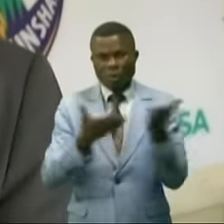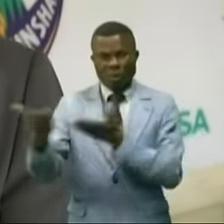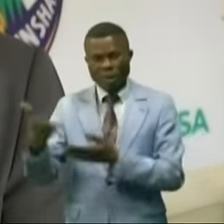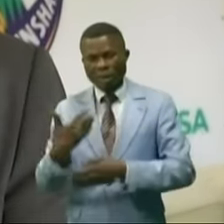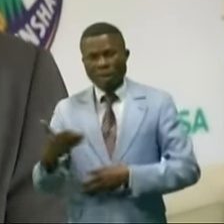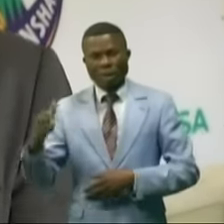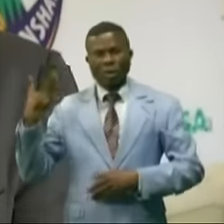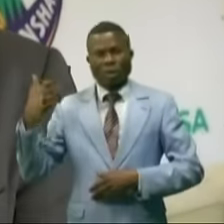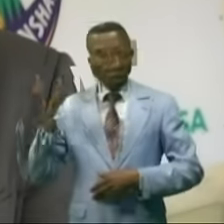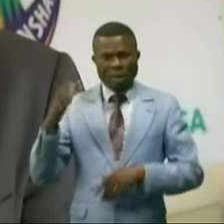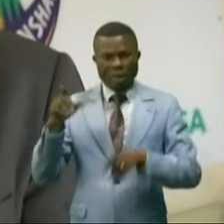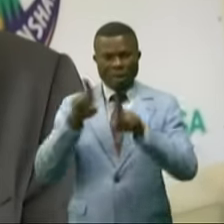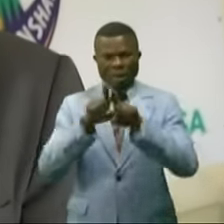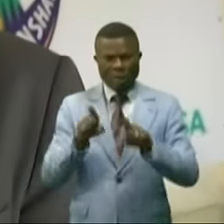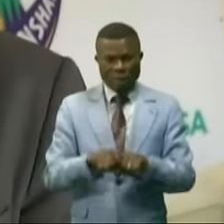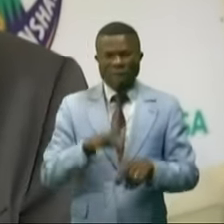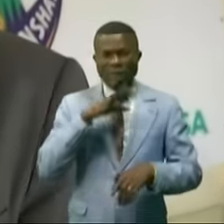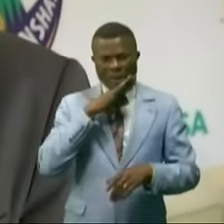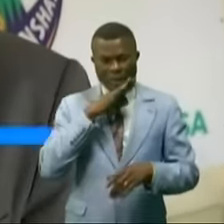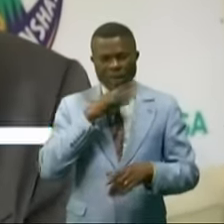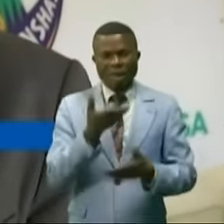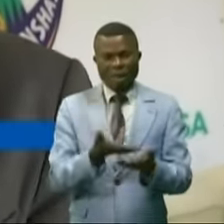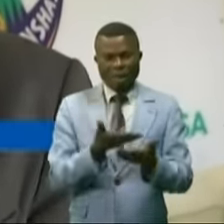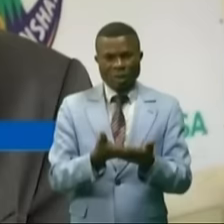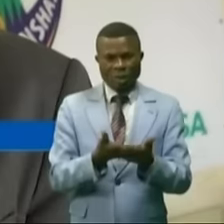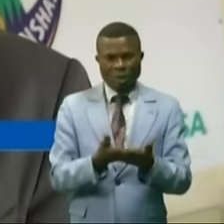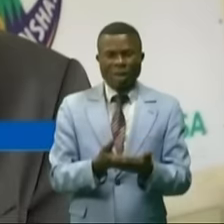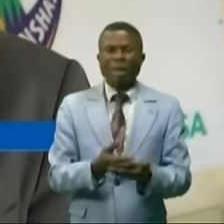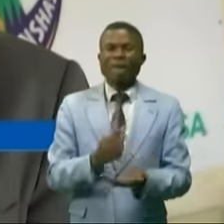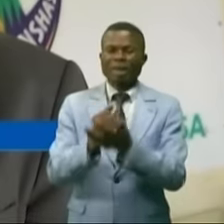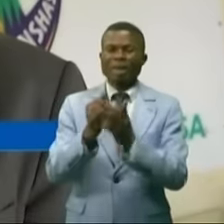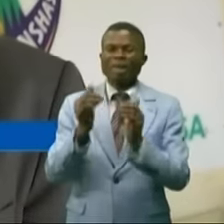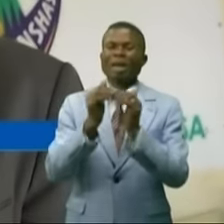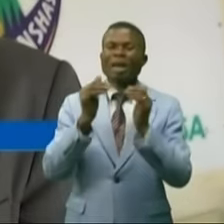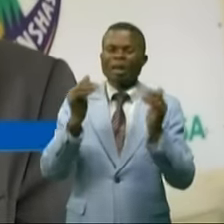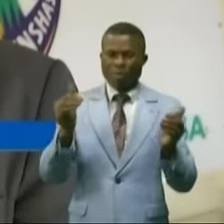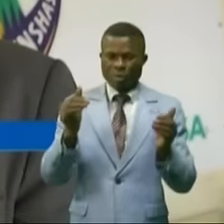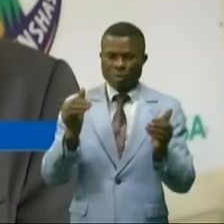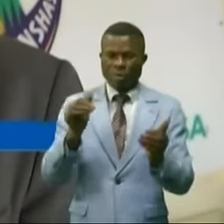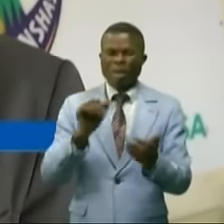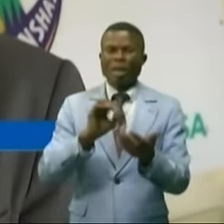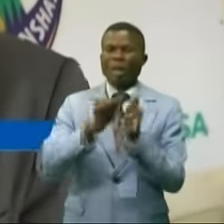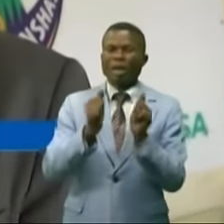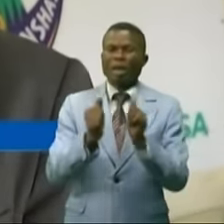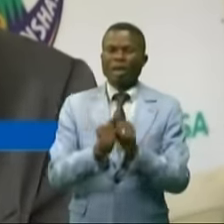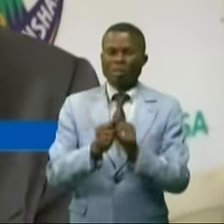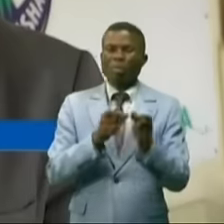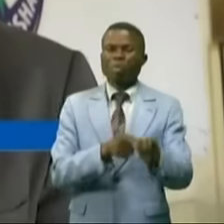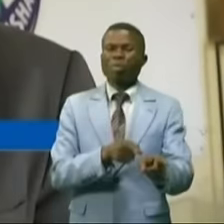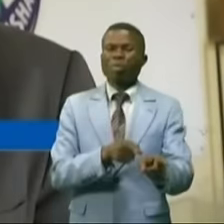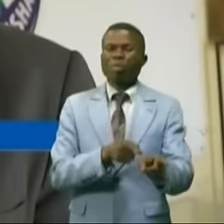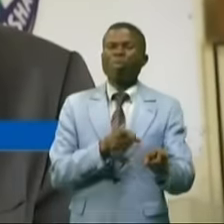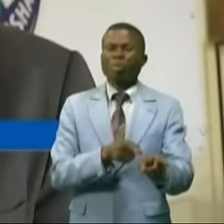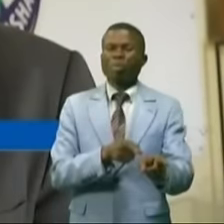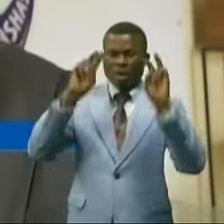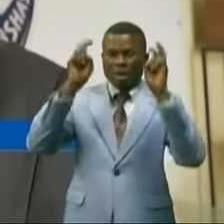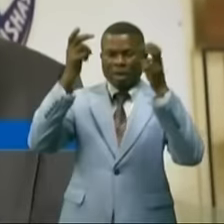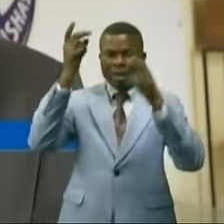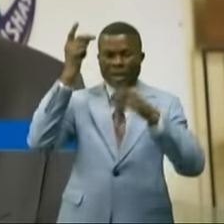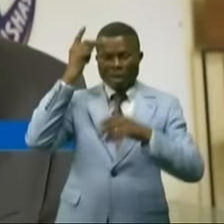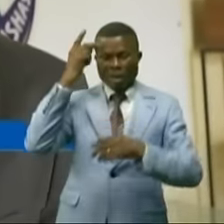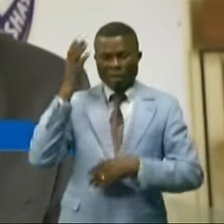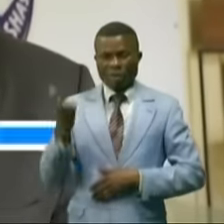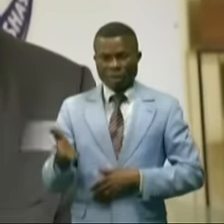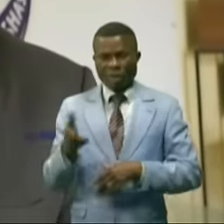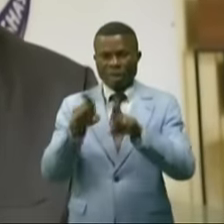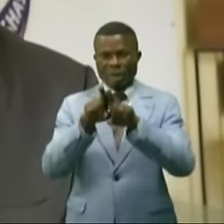publique qui va un peu alléger ce grand problème d'embouteillage, en